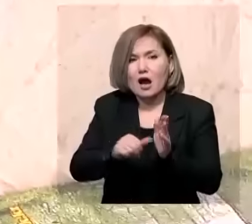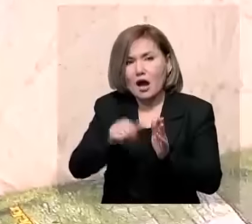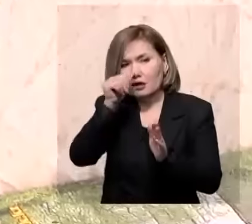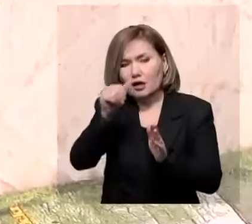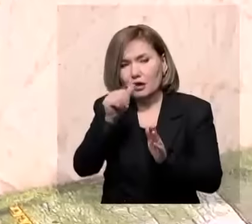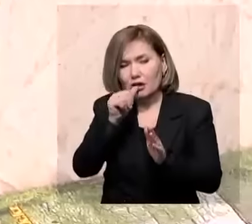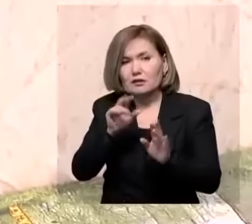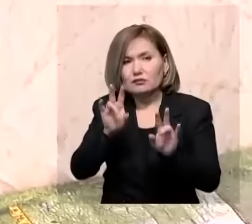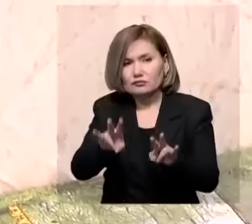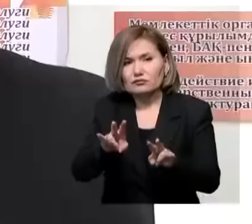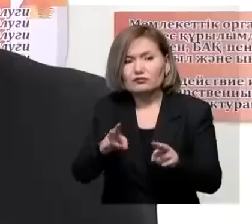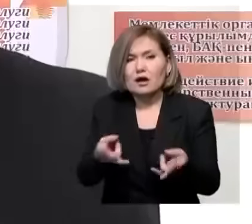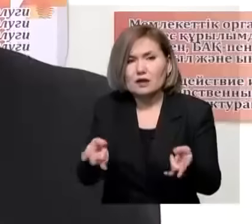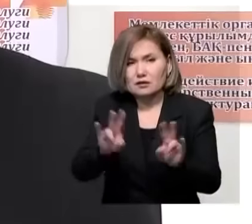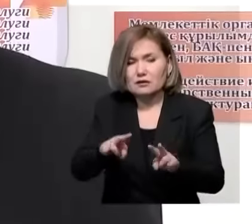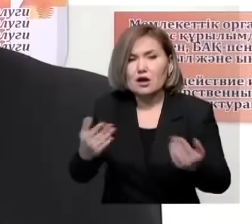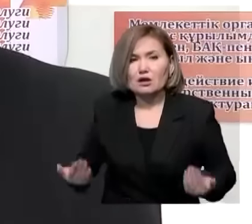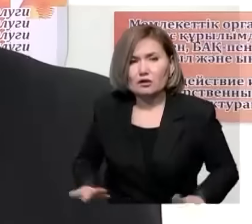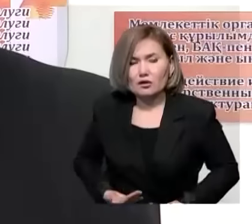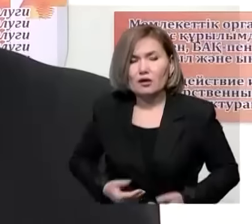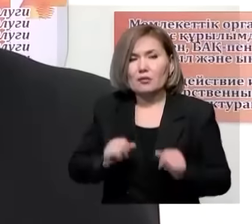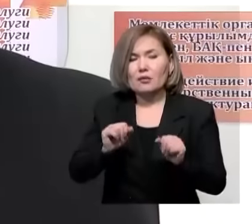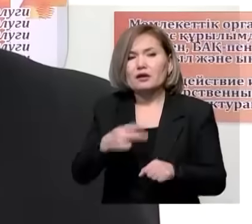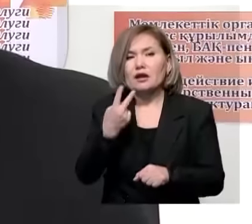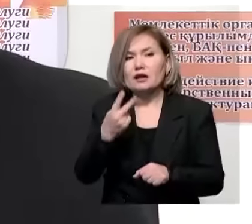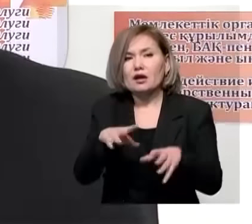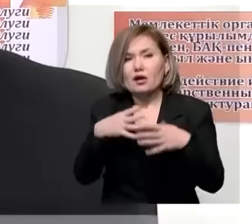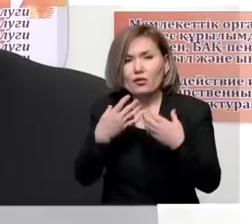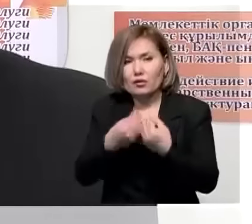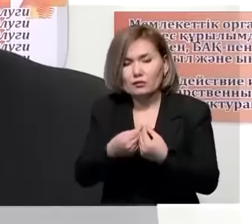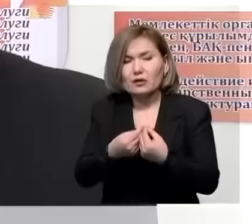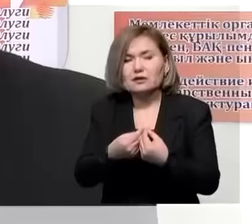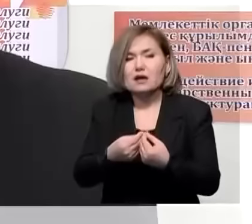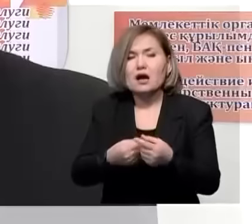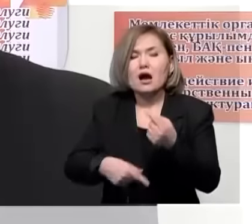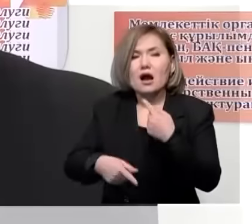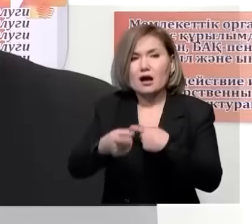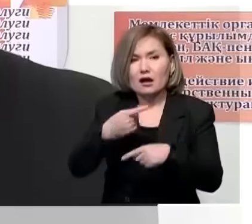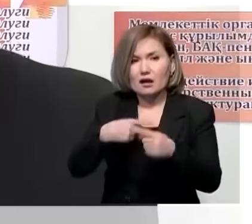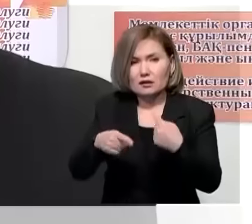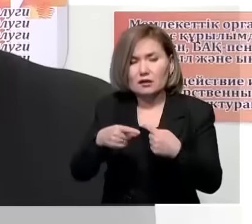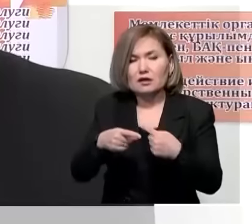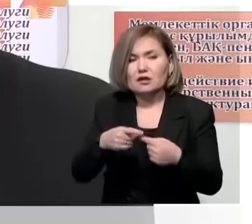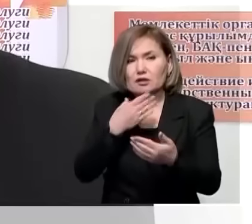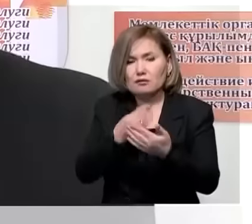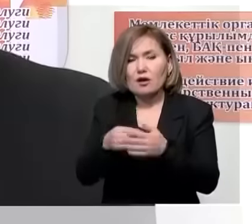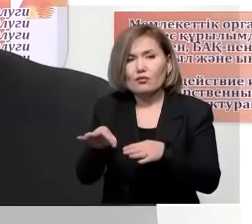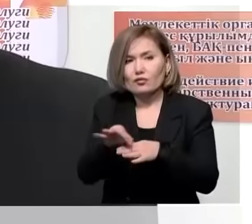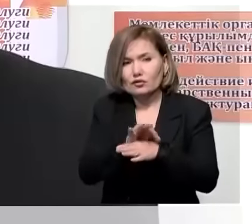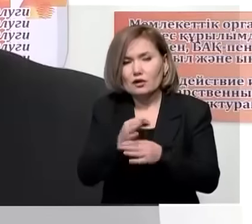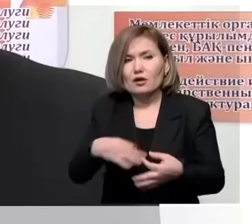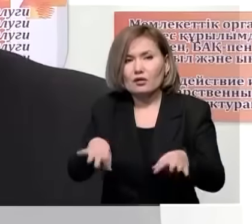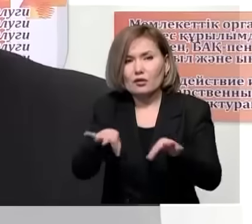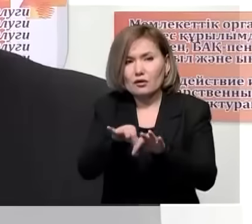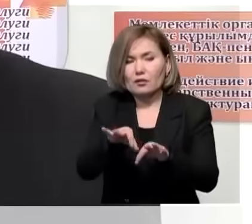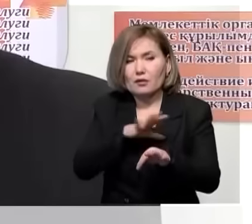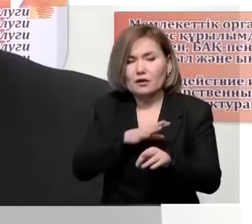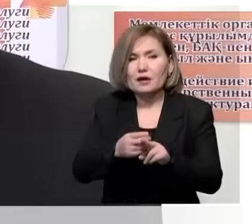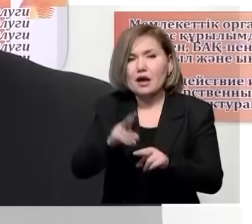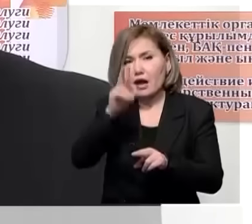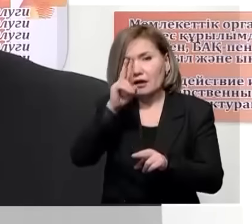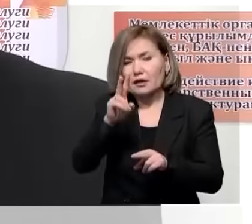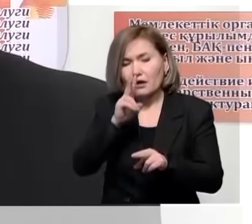рұқсат етіледі. Бізде екі отбасы қайтадан оралды. Неге десең, бізде екі айдан астам болды